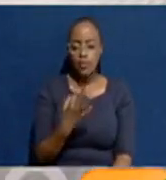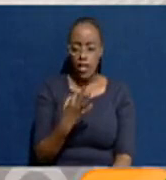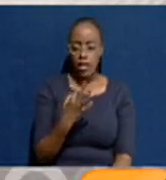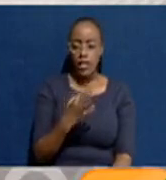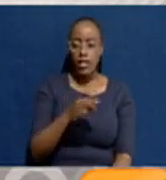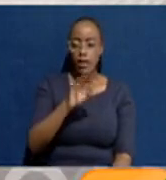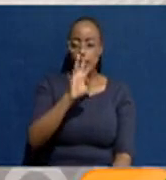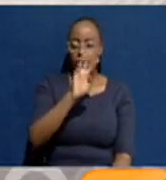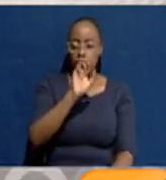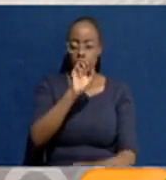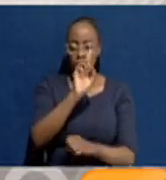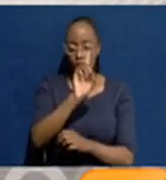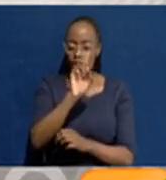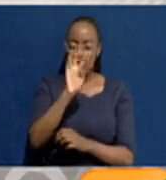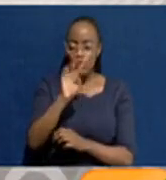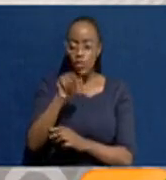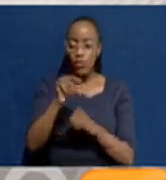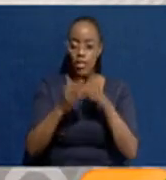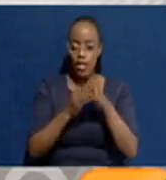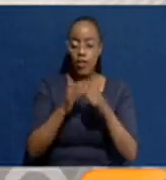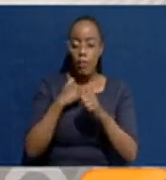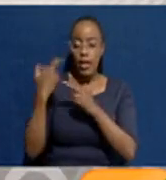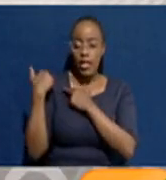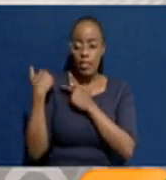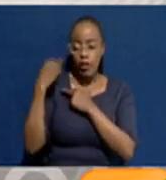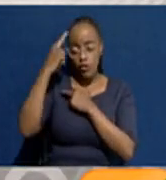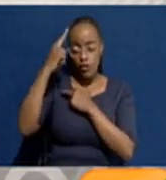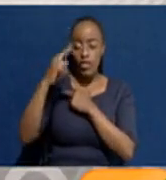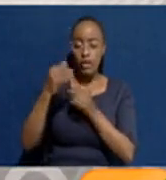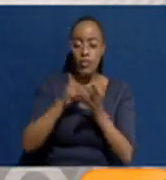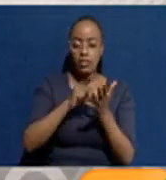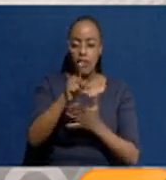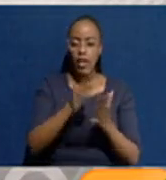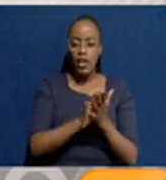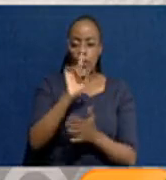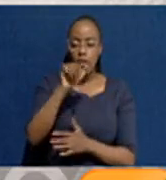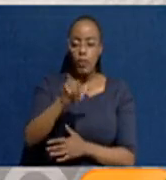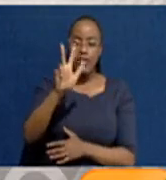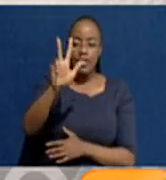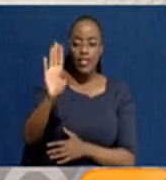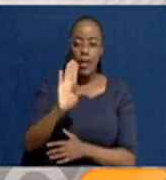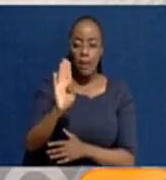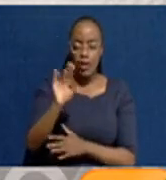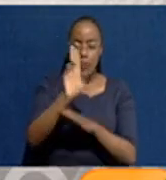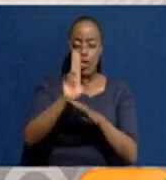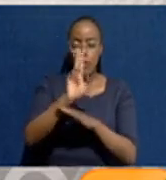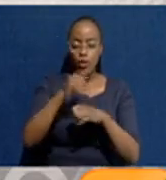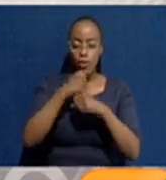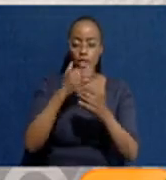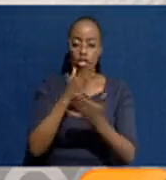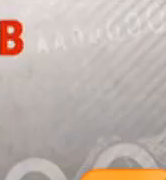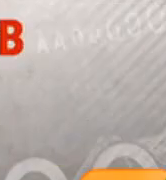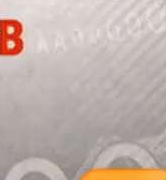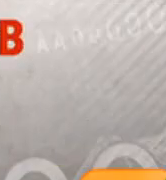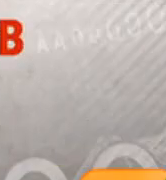314.9 ya fedha hizi zitatumika kwa usimamizi wa rasilimali za walimu, huku bilioni 1.3 zikitumika kuhakikisha viwango